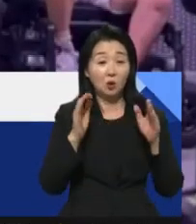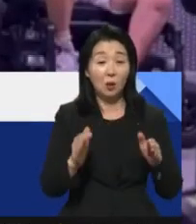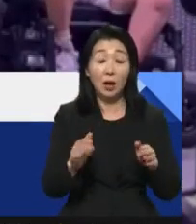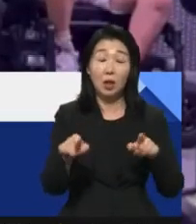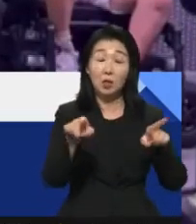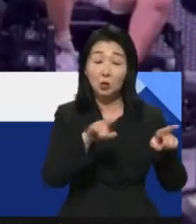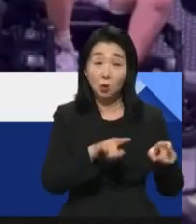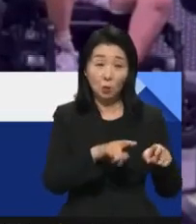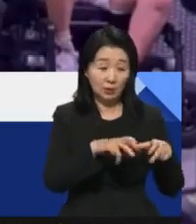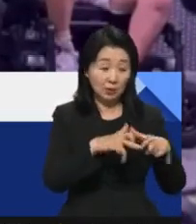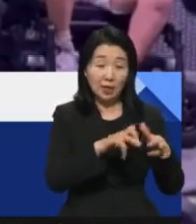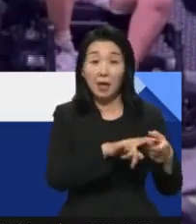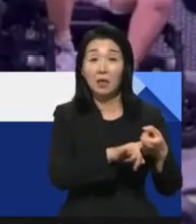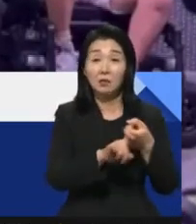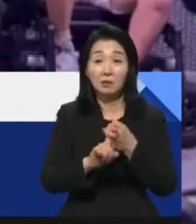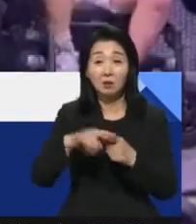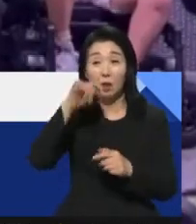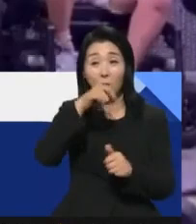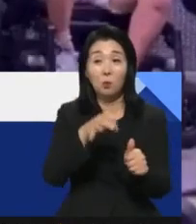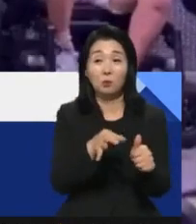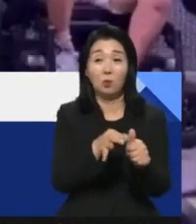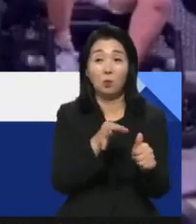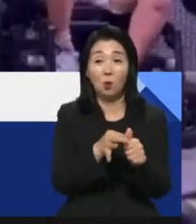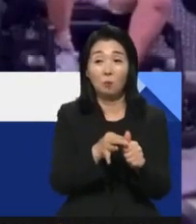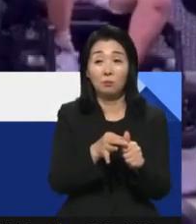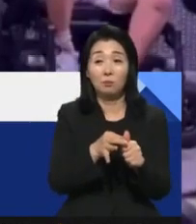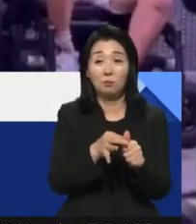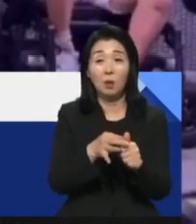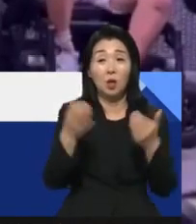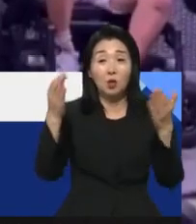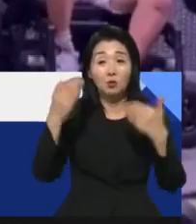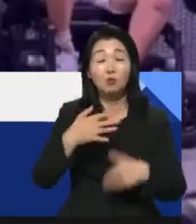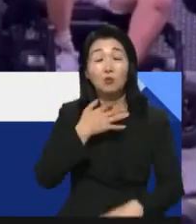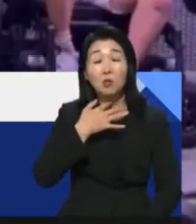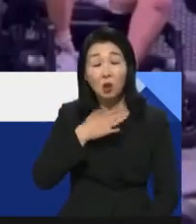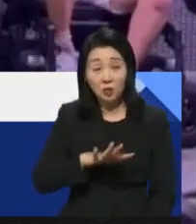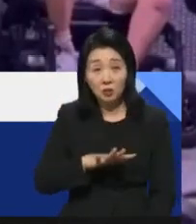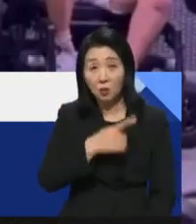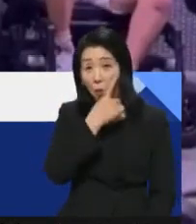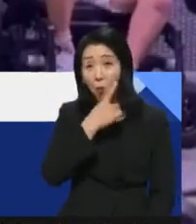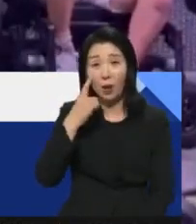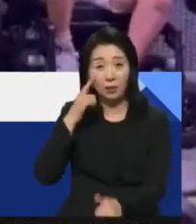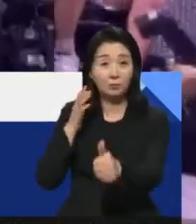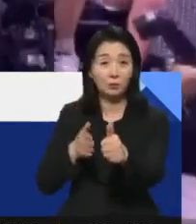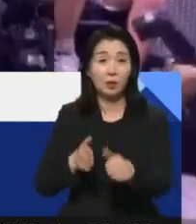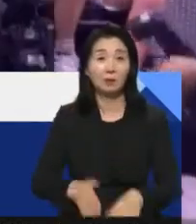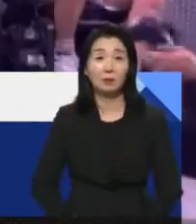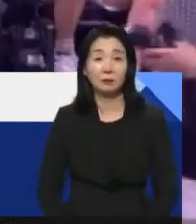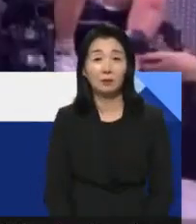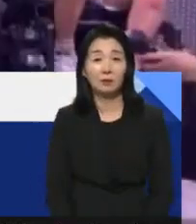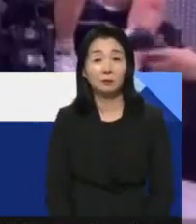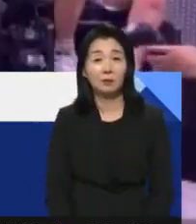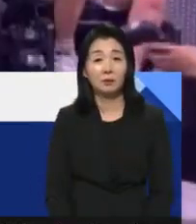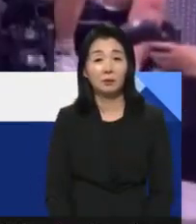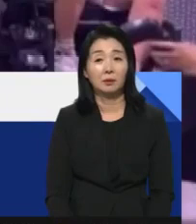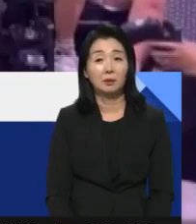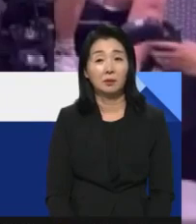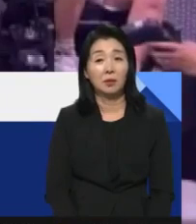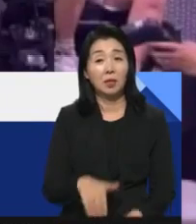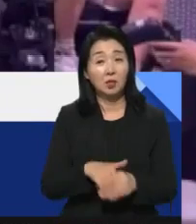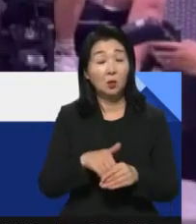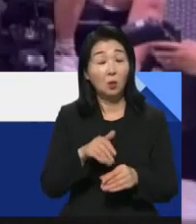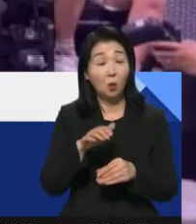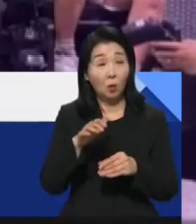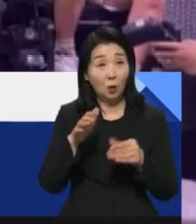전당원의 보조금을 집행한 적이 있는지 확인을 요청드립니다. 저희가 선거